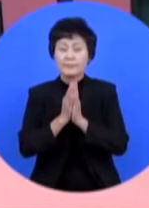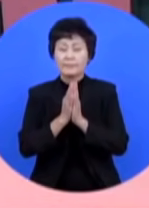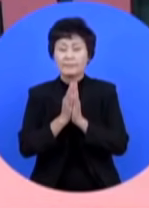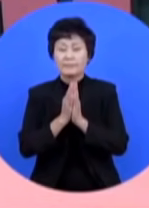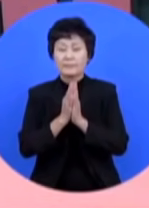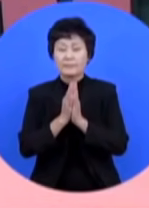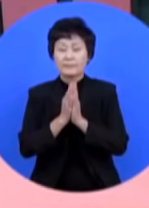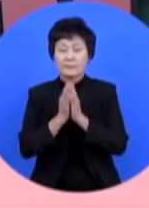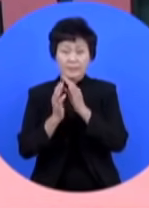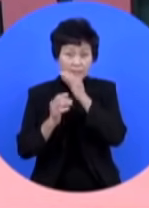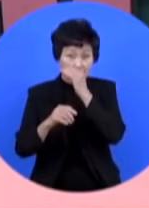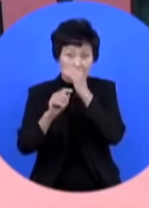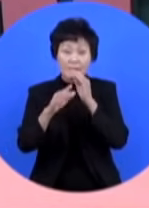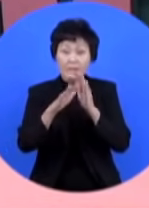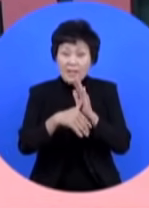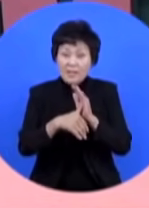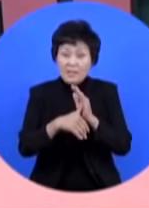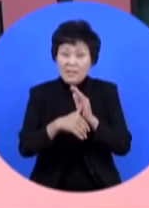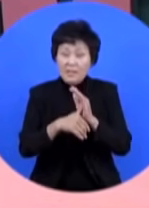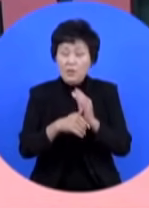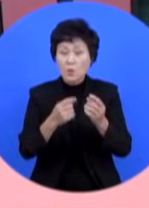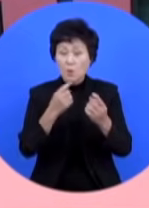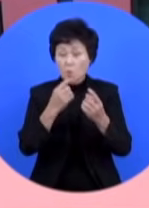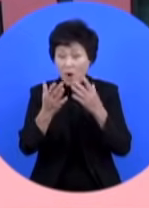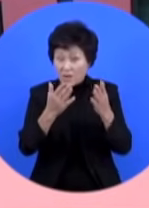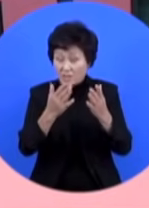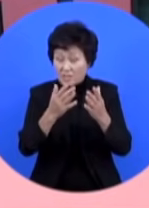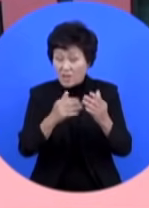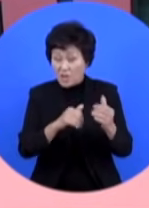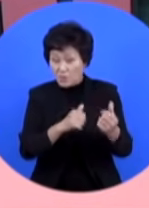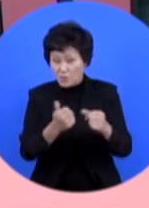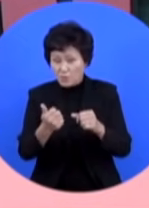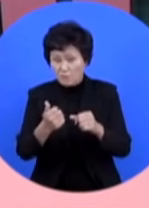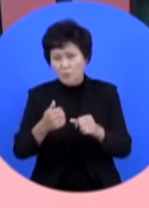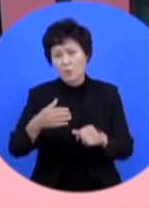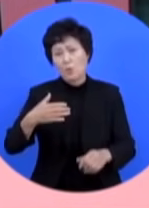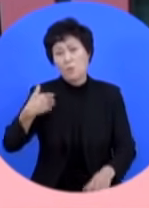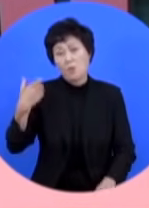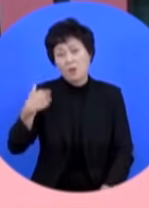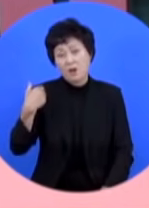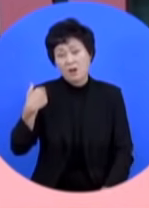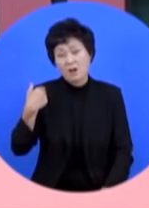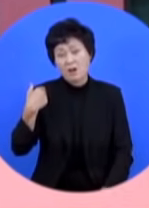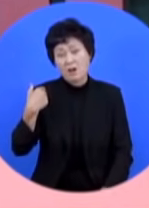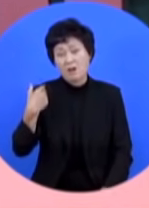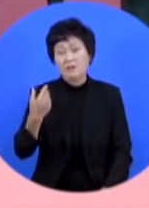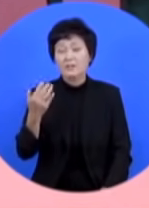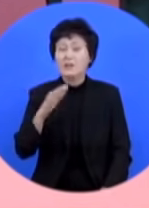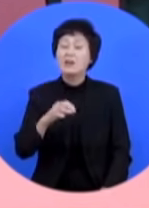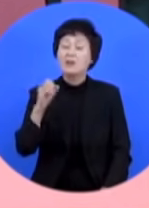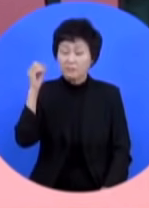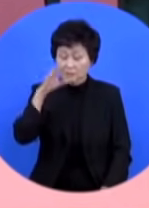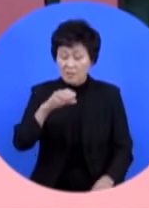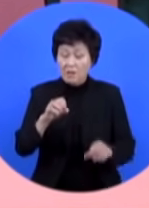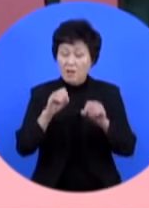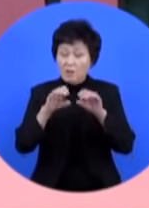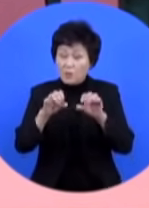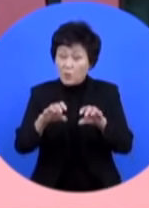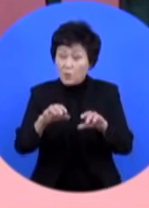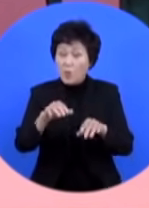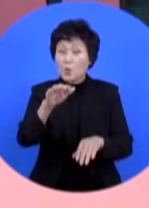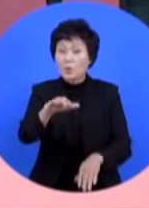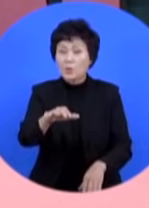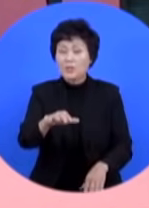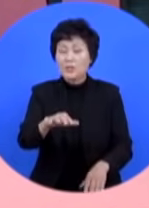그때는 정확한 경위도 사실 잘 알지 못한 상황이었기 때문에 네. 예. 어쨌거나 선교지에서